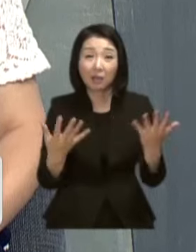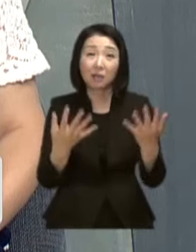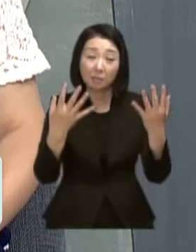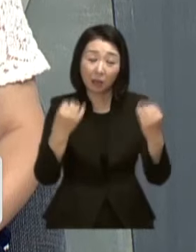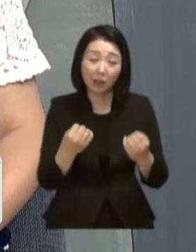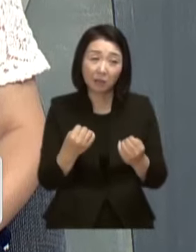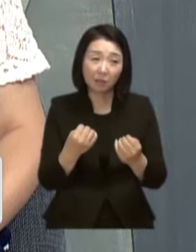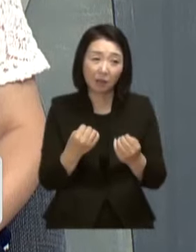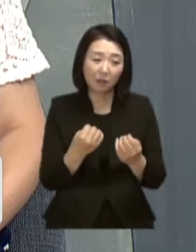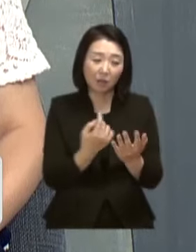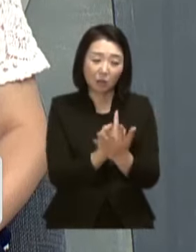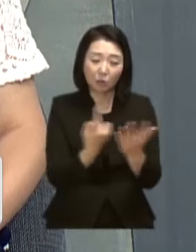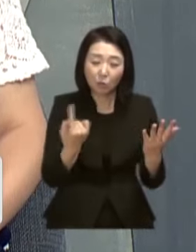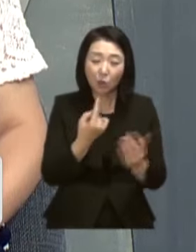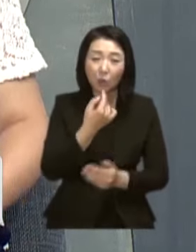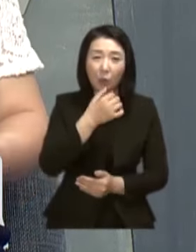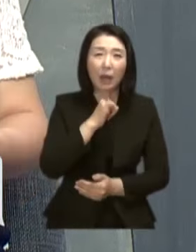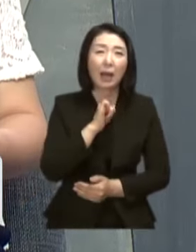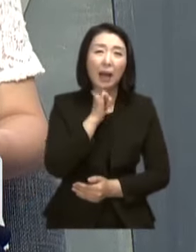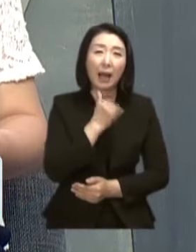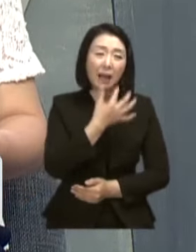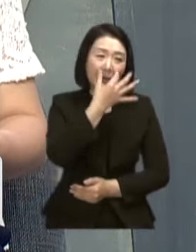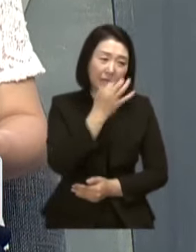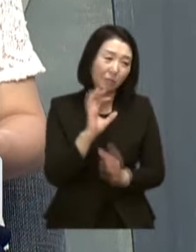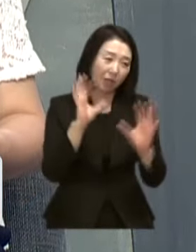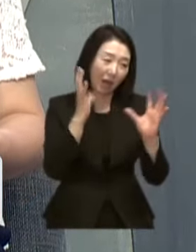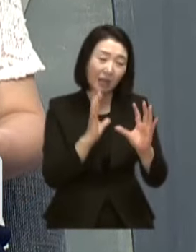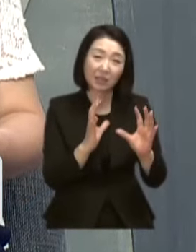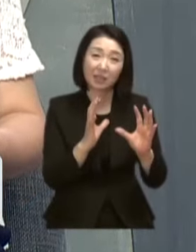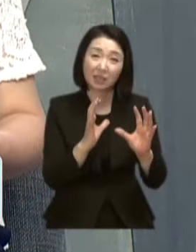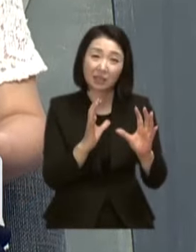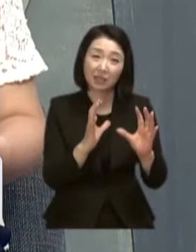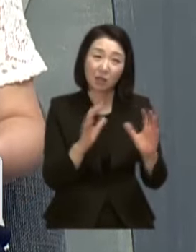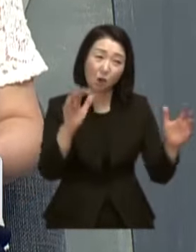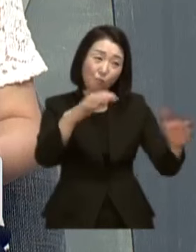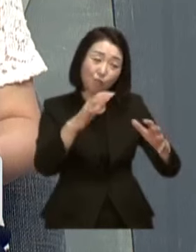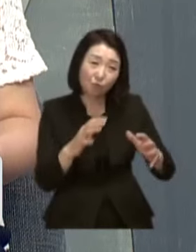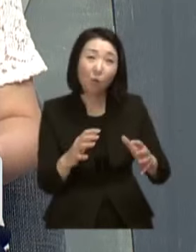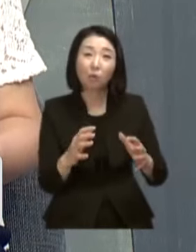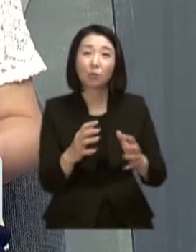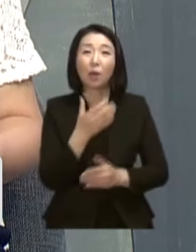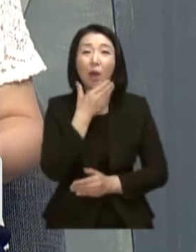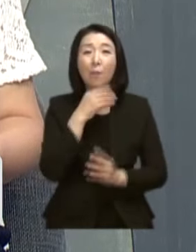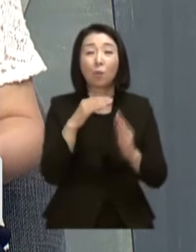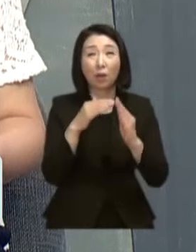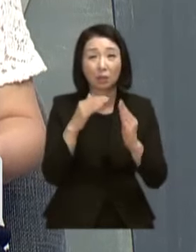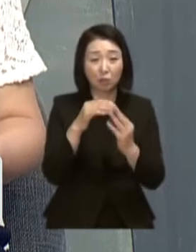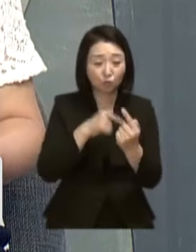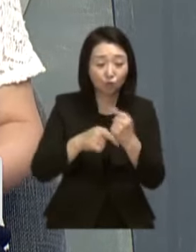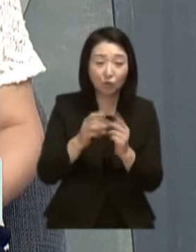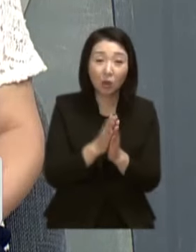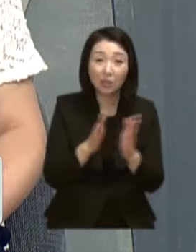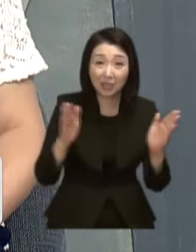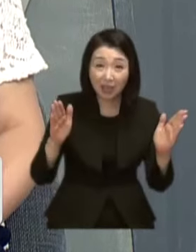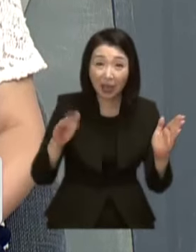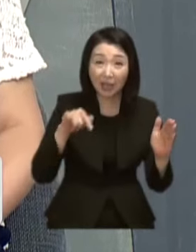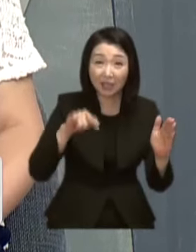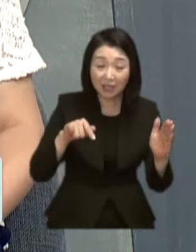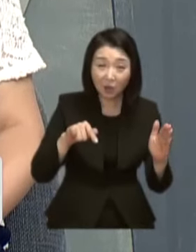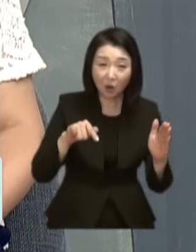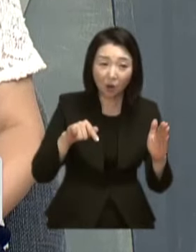어렵고 힘든 아이를 품고 이렇게 해피하우스를 시작하셨어요. 네. 그렇게 하시게 된 뭐 특별한 계기나 그 캄보디아